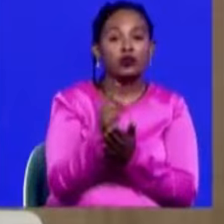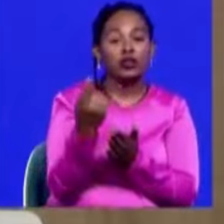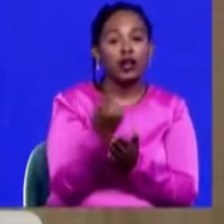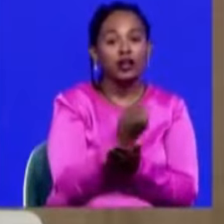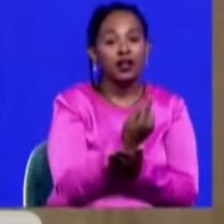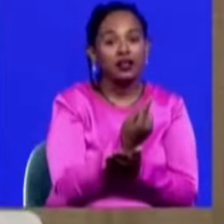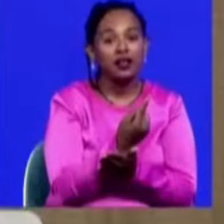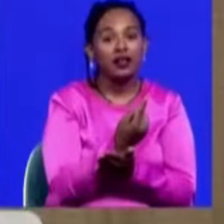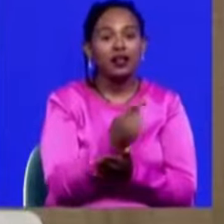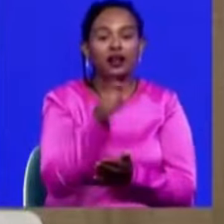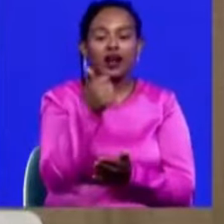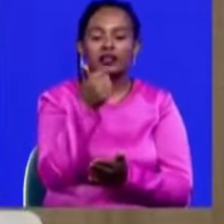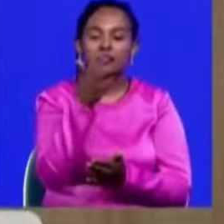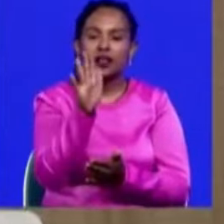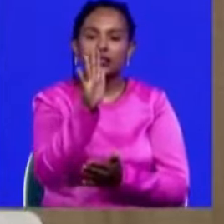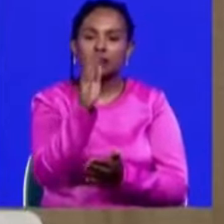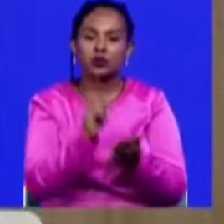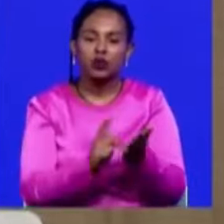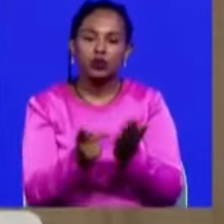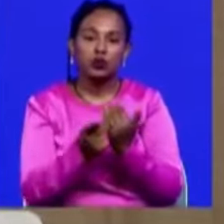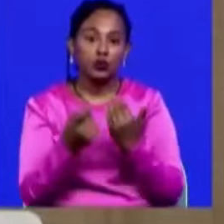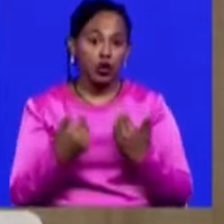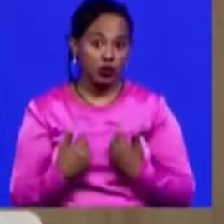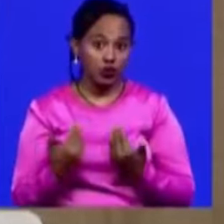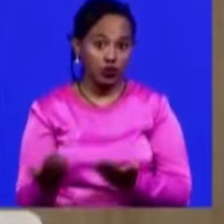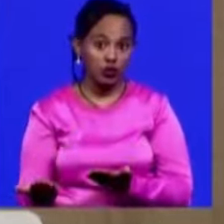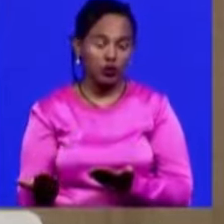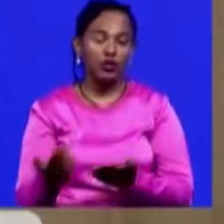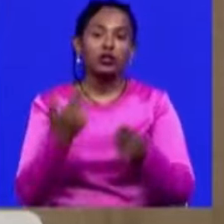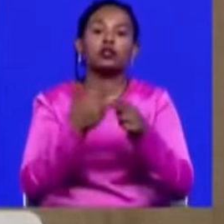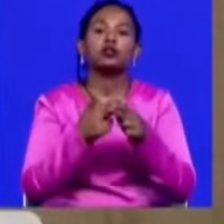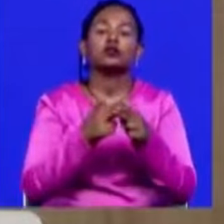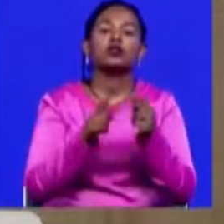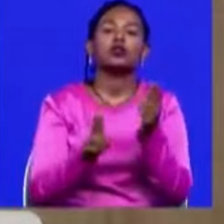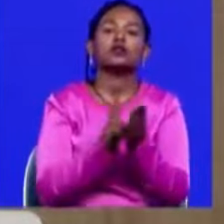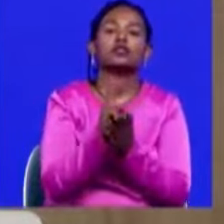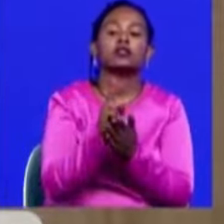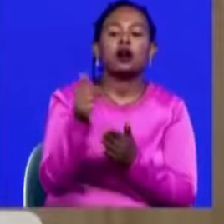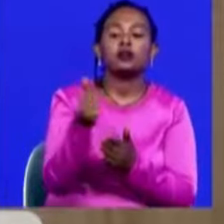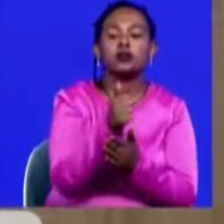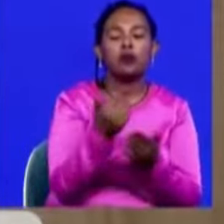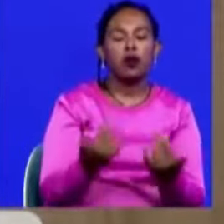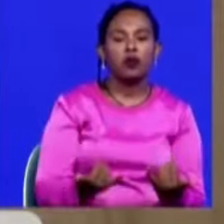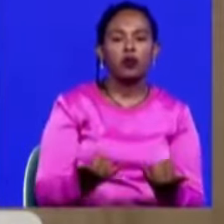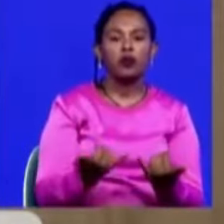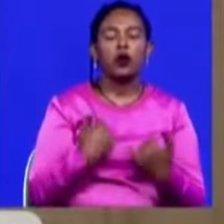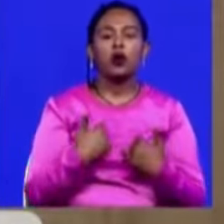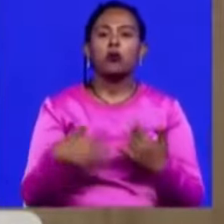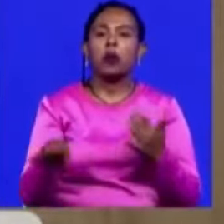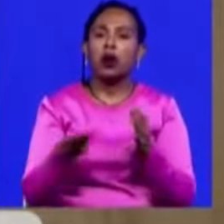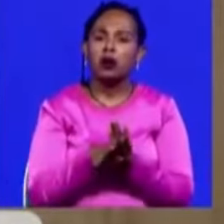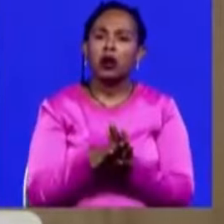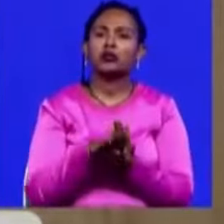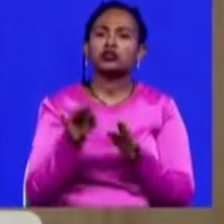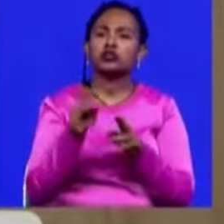አንዳንድ ዩኒቨርሲቲዎች ከአስር እስከ 15 ፕሮጀክቶች አሏቸው አሁን የሚሰሩት። ስሙ ዩኒቨርሲቲው ያኛው ሆኖ አዲስ አበባ ሆኖ ባህር ዳር ሆኖ ጅማ ሆኖ